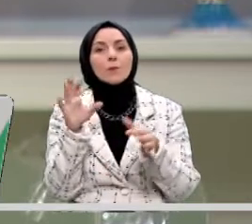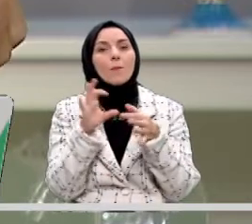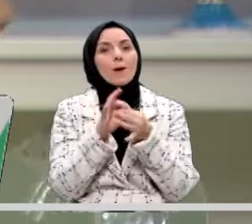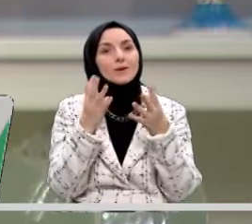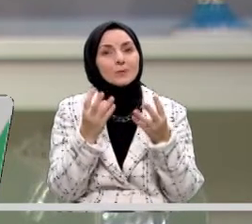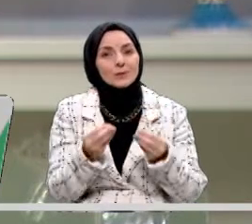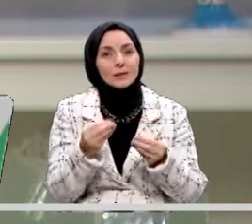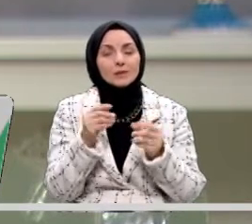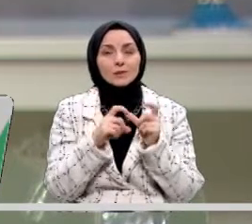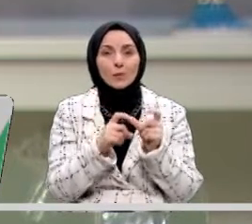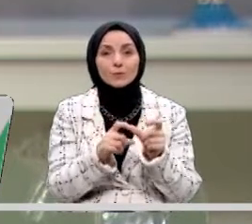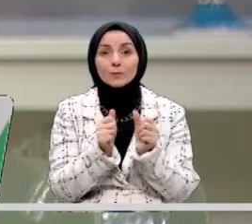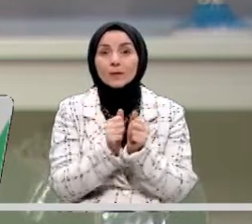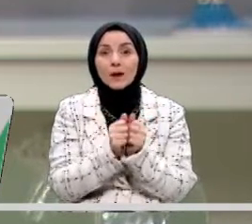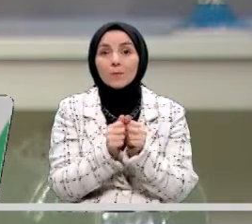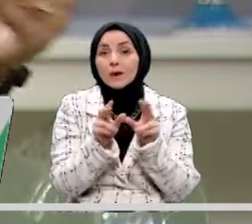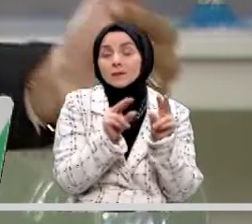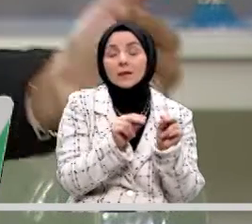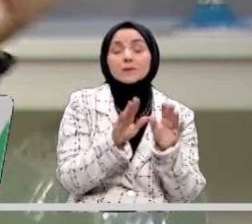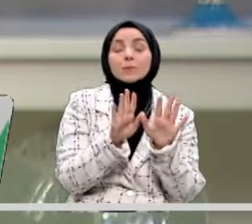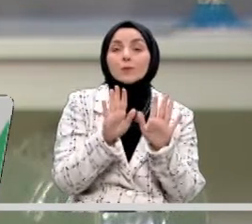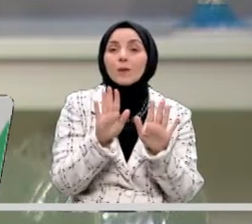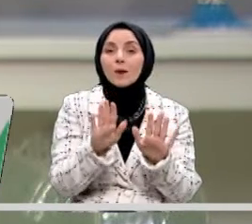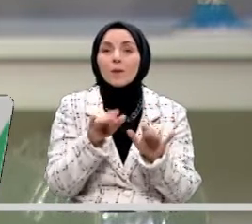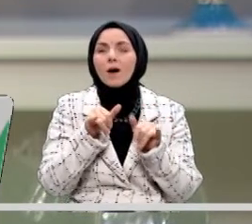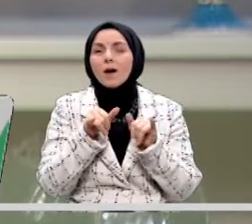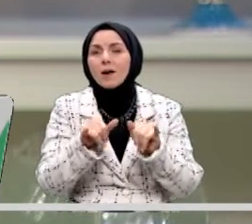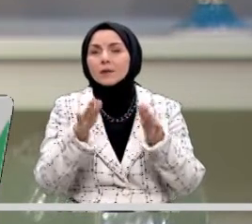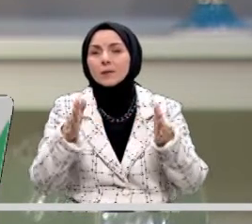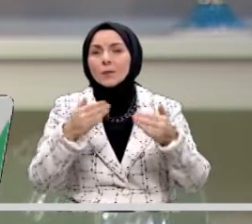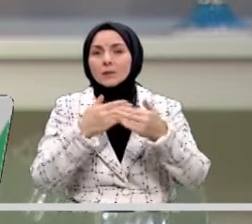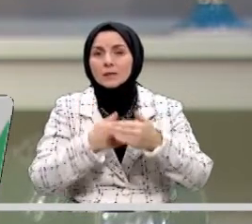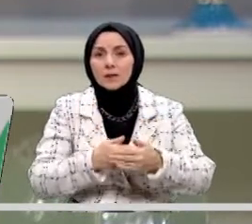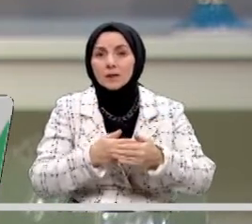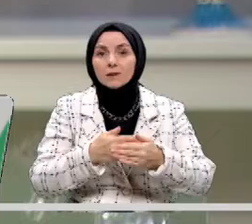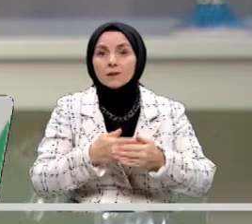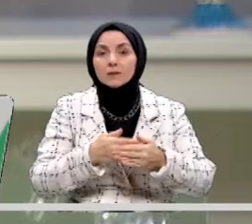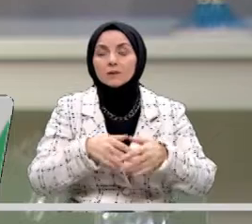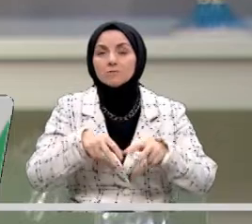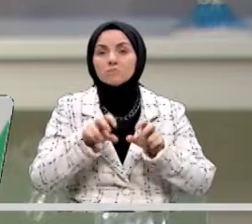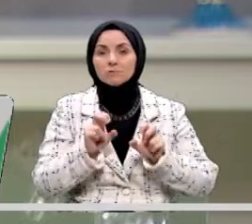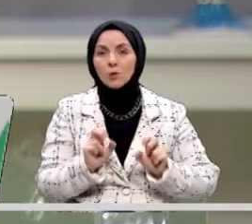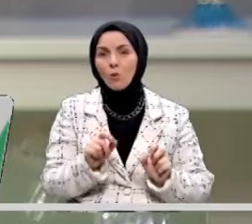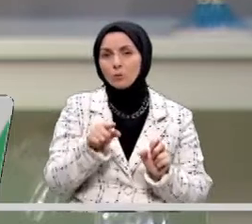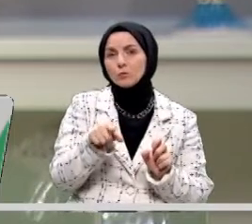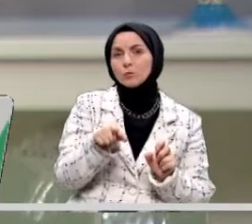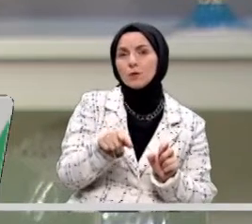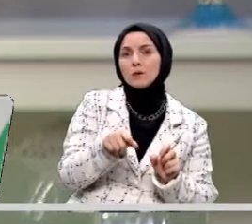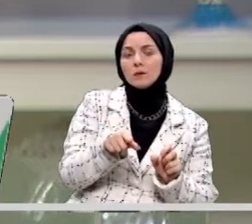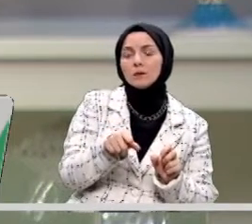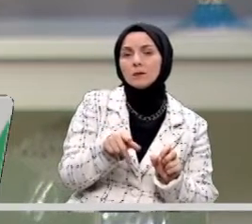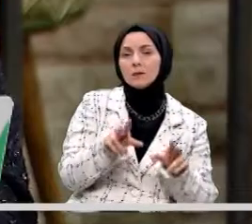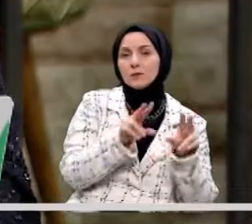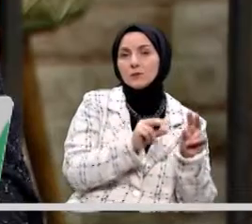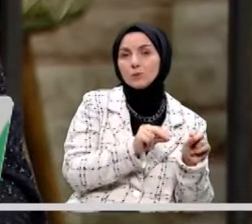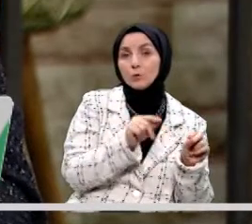birlikte yatmıyorum ama aynı odada kanepede yatıyorum Hani bu da çok sıkıntı mıdır şimdi yine kötü şeylerde